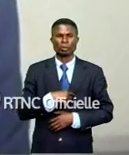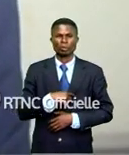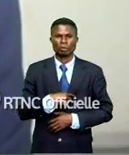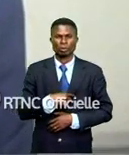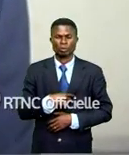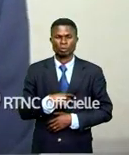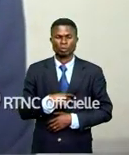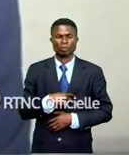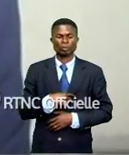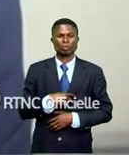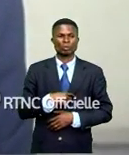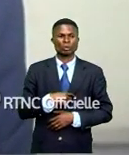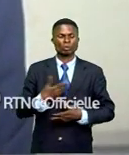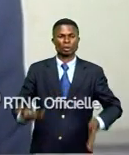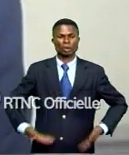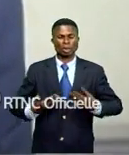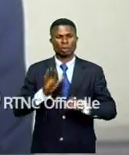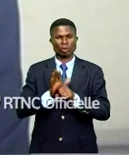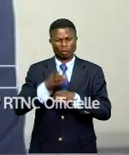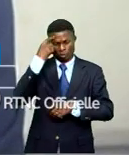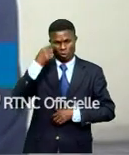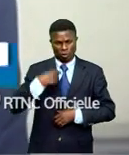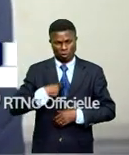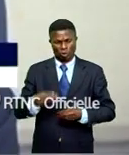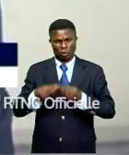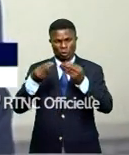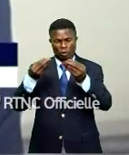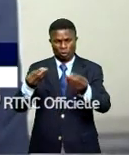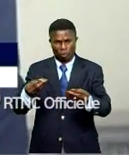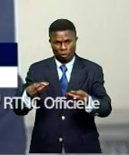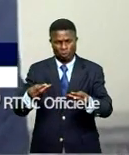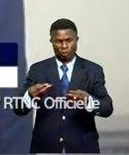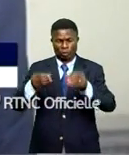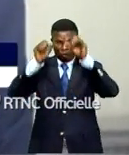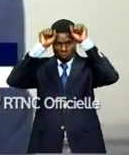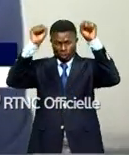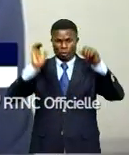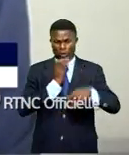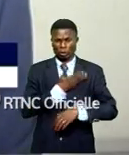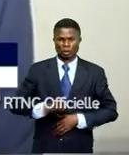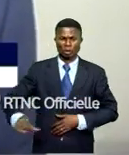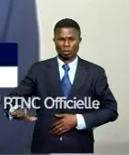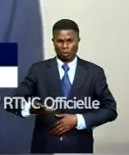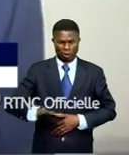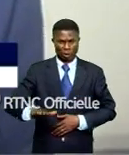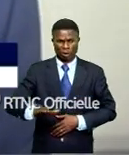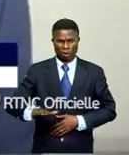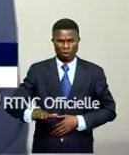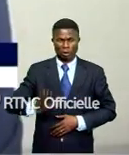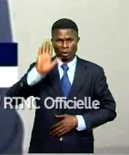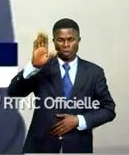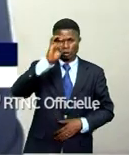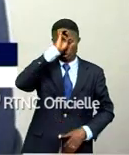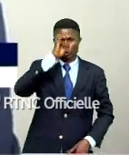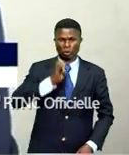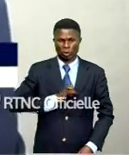Ma gratitude est exprimée aussi à l'endroit du chef de l'État, Son